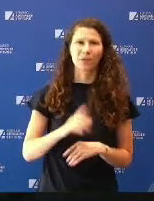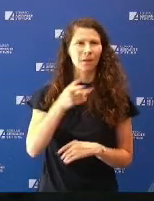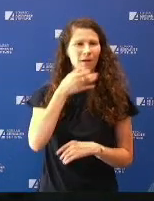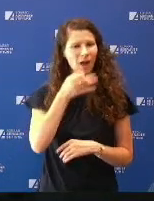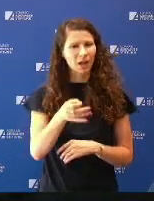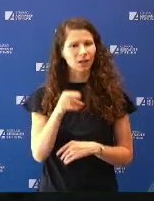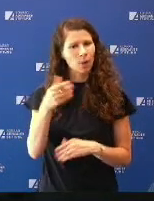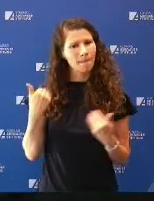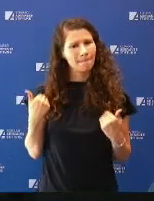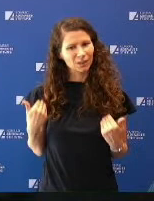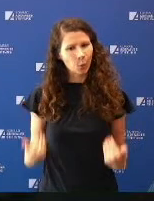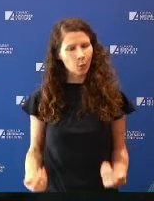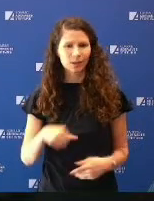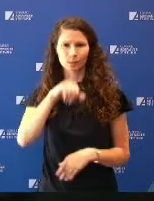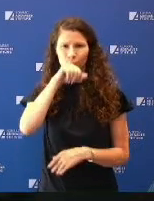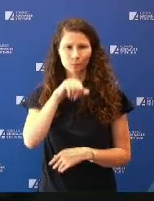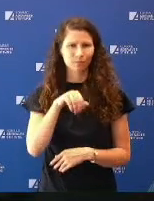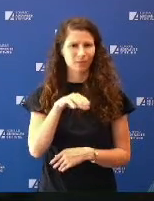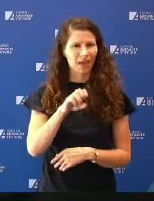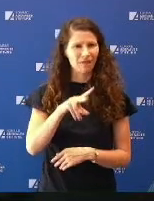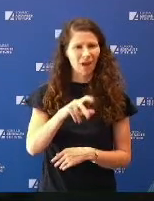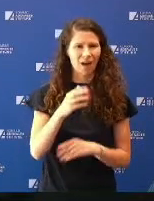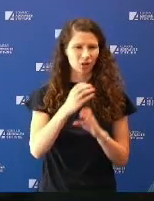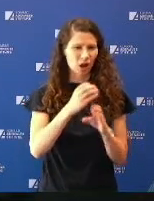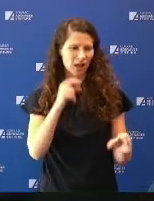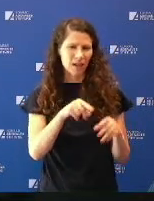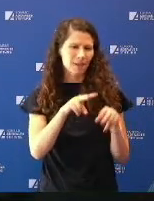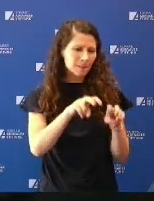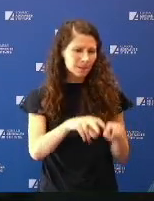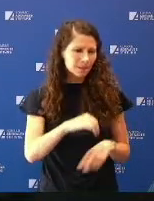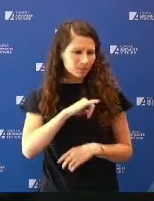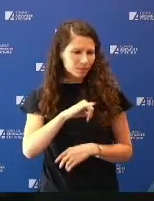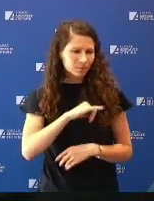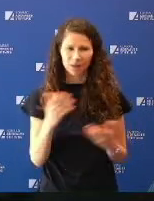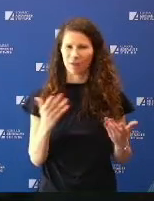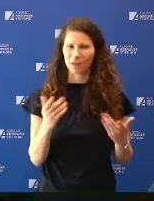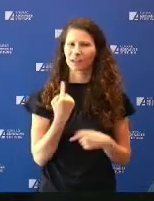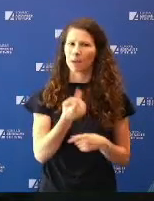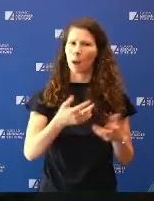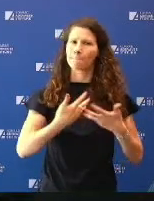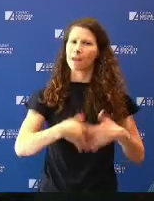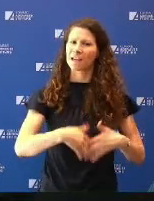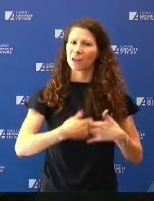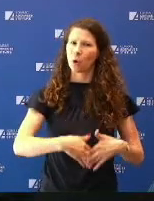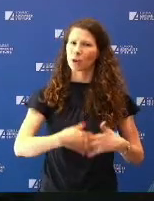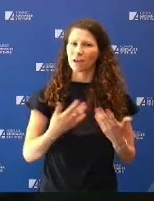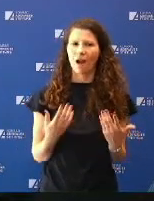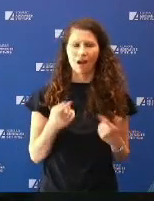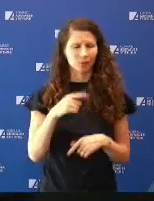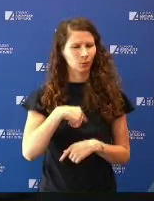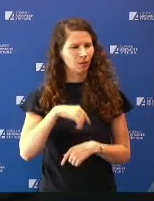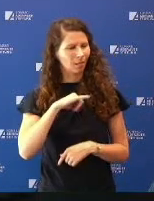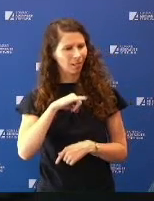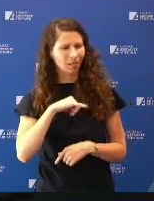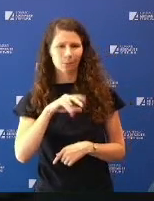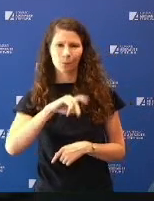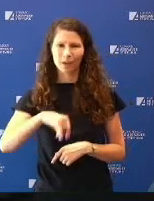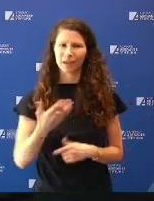an den EFA-Shuttles als Mechatroniker? Was juckt Sie an dem Projekt? Ja, zum einen